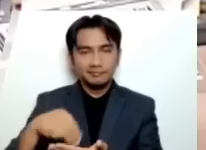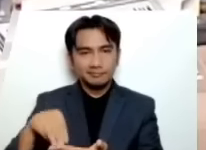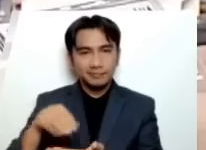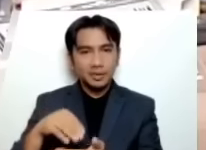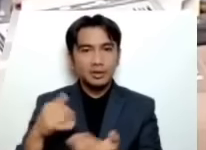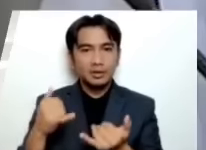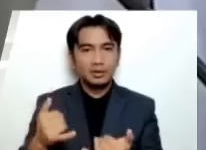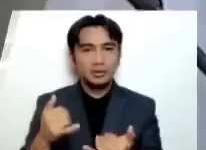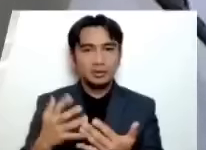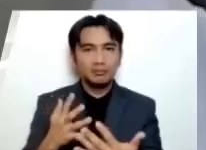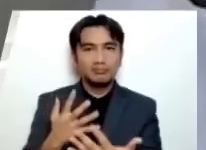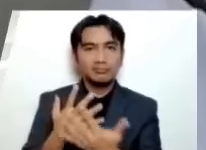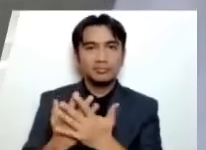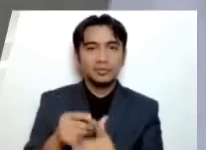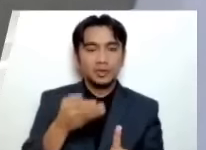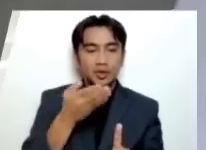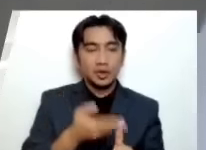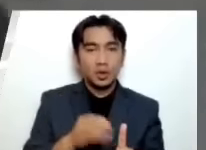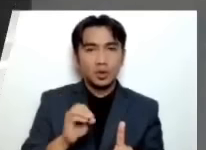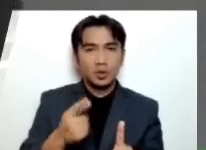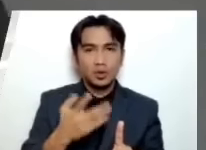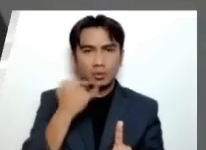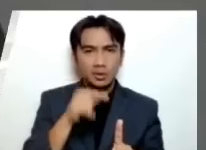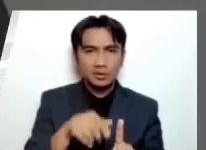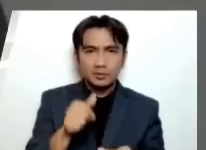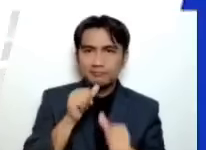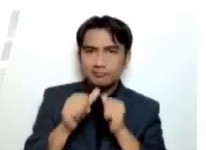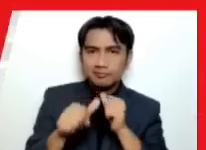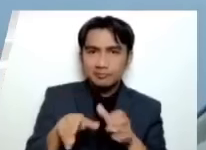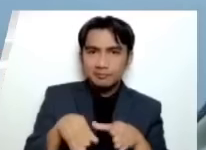si Ong dahil sa hindi pagsagot sa mga tanong tungkol sa Pogo.